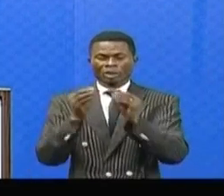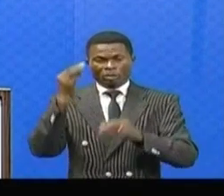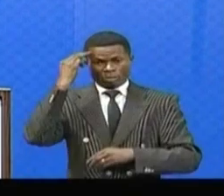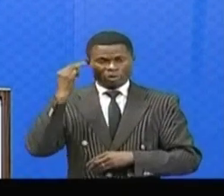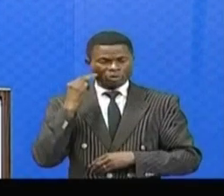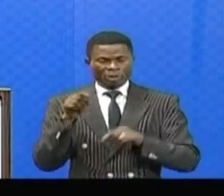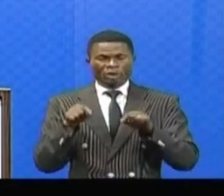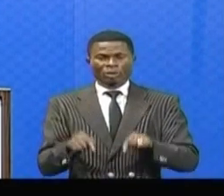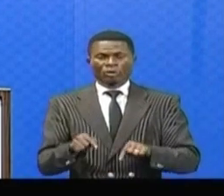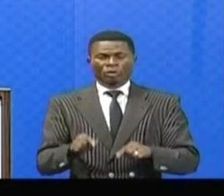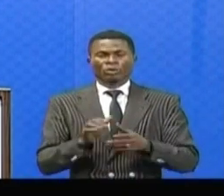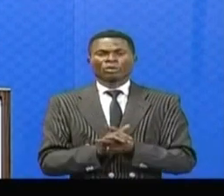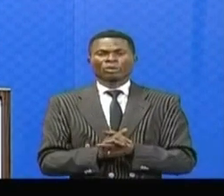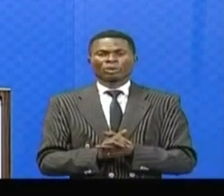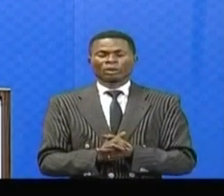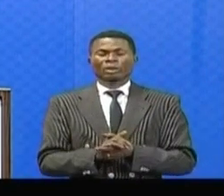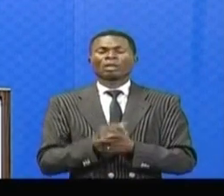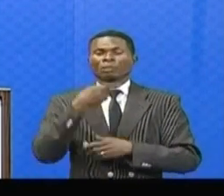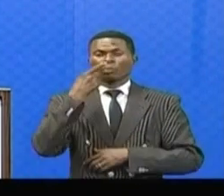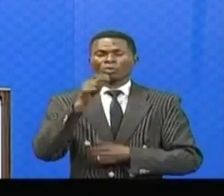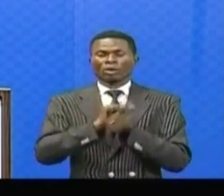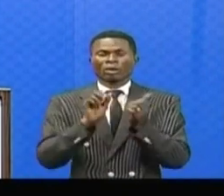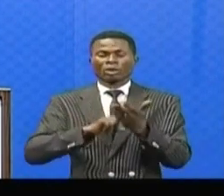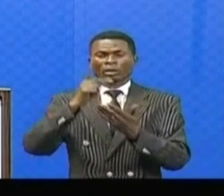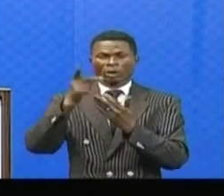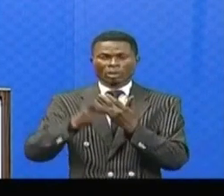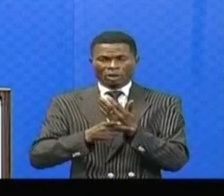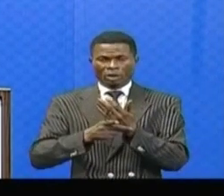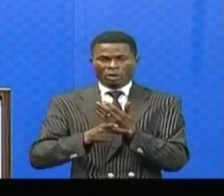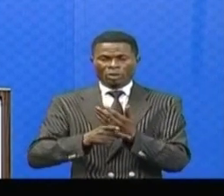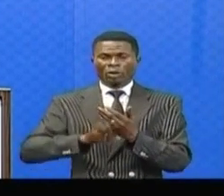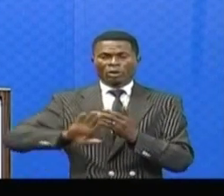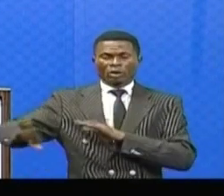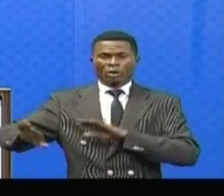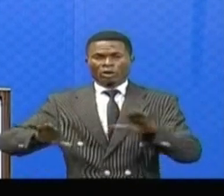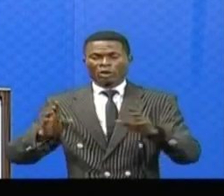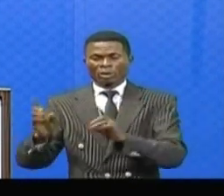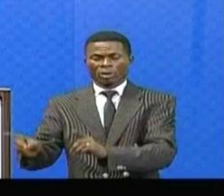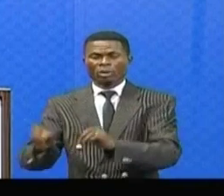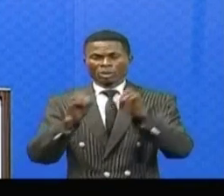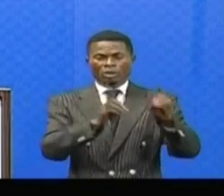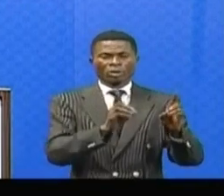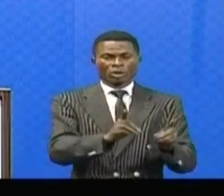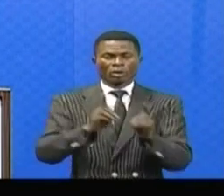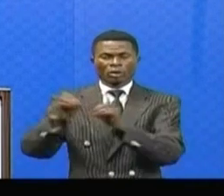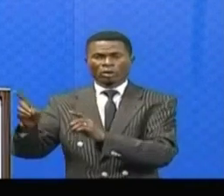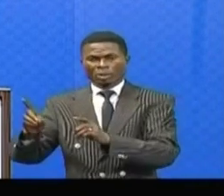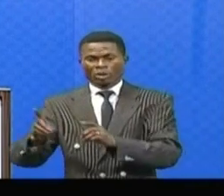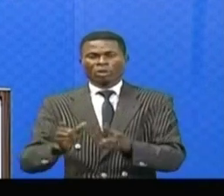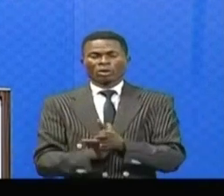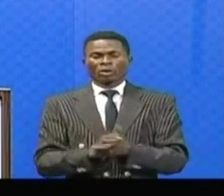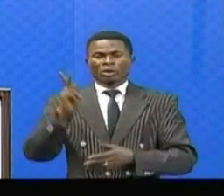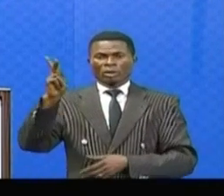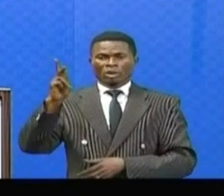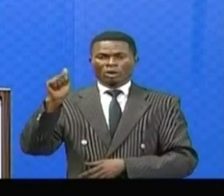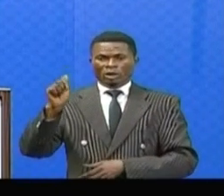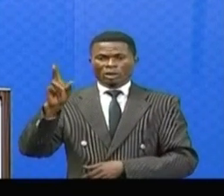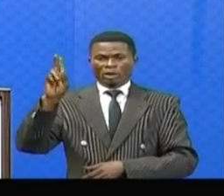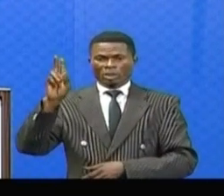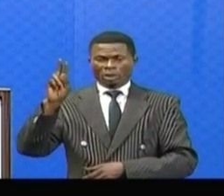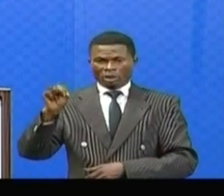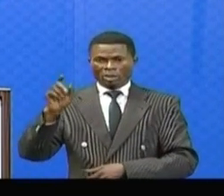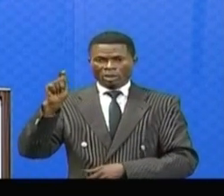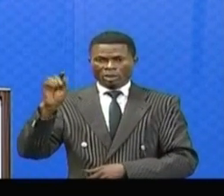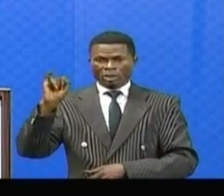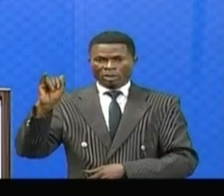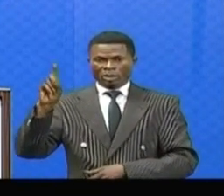de ce jour, relatif au projet des délocalisations et relocalisations du camp Katindo au Nord Kivu.